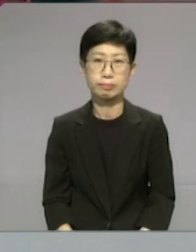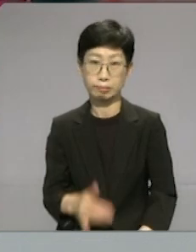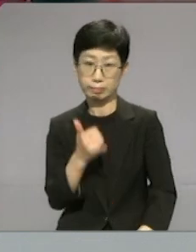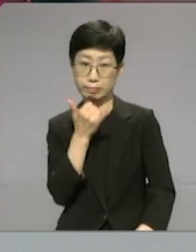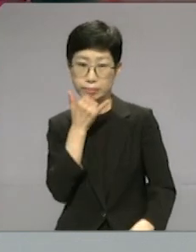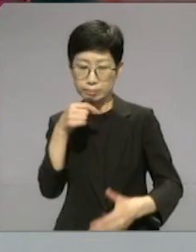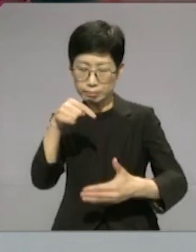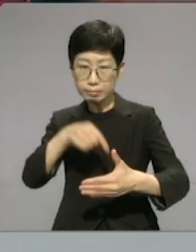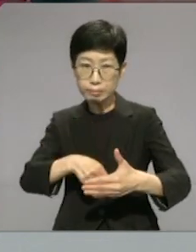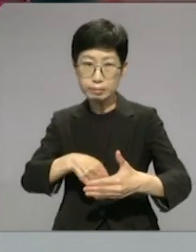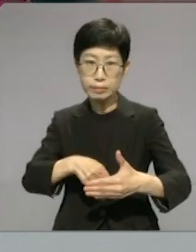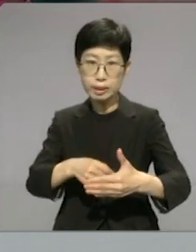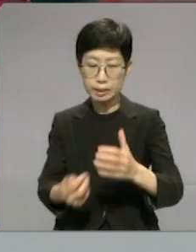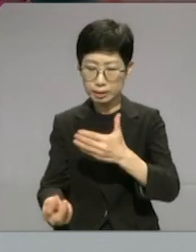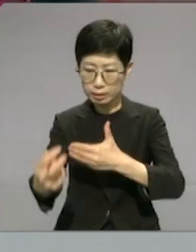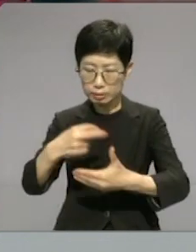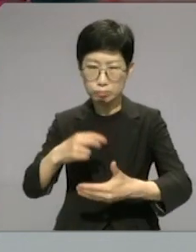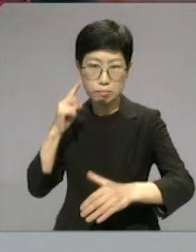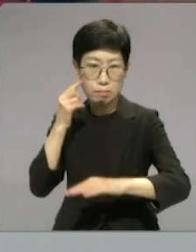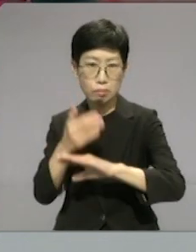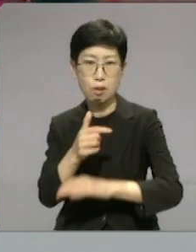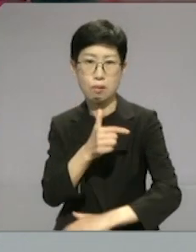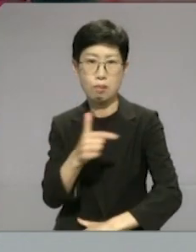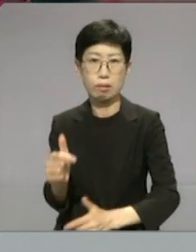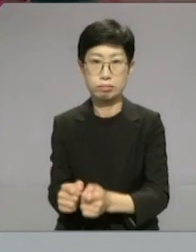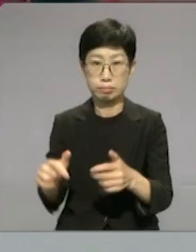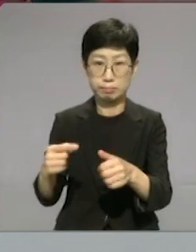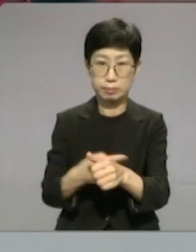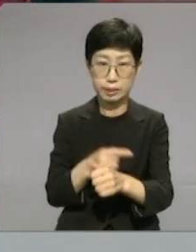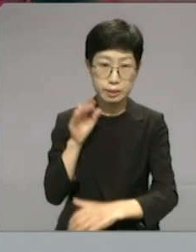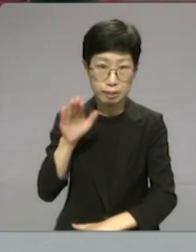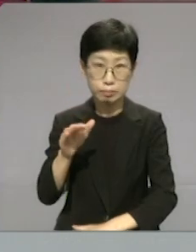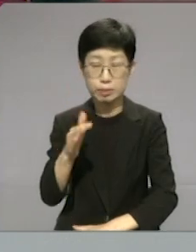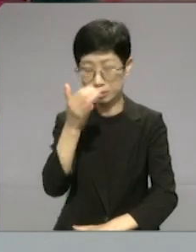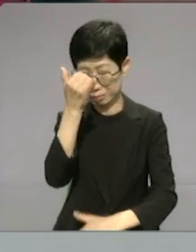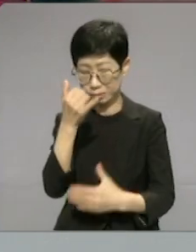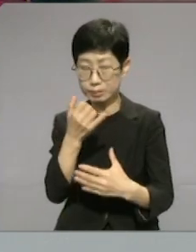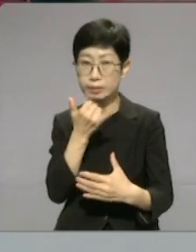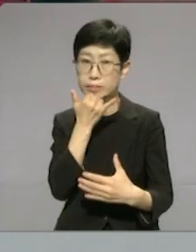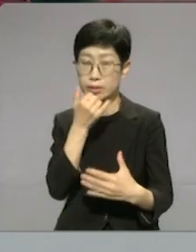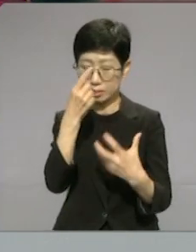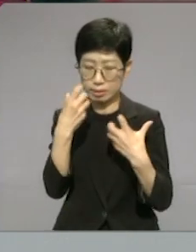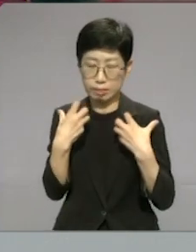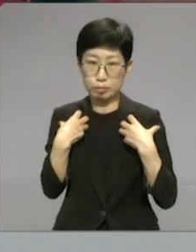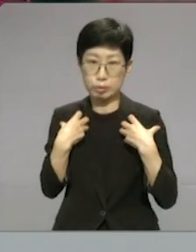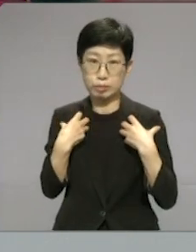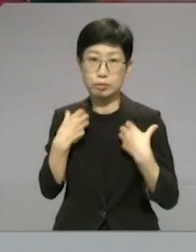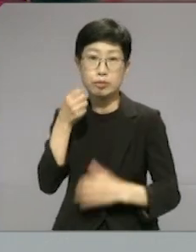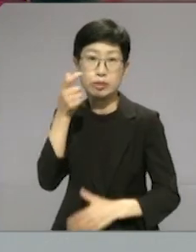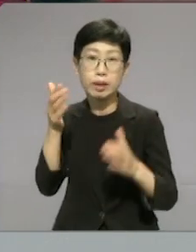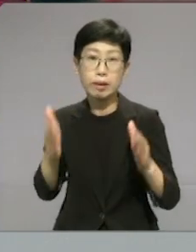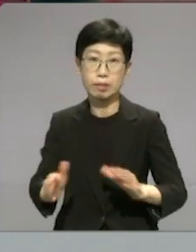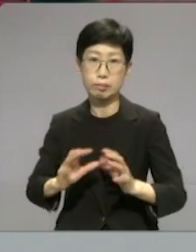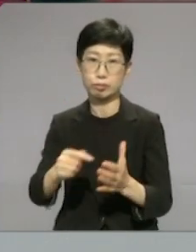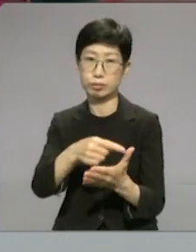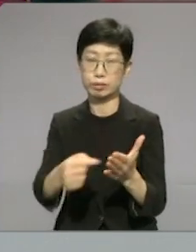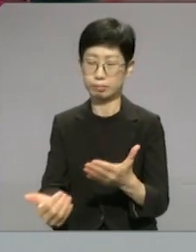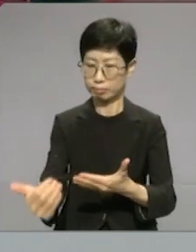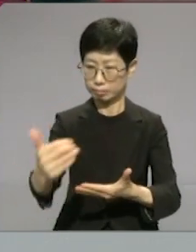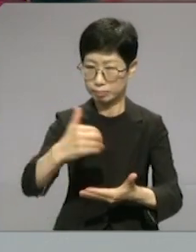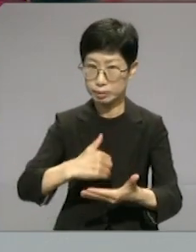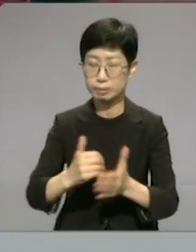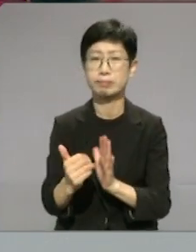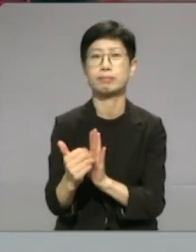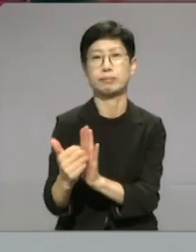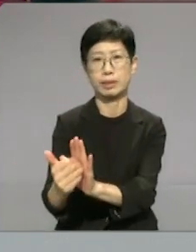독일 내 반이민 정서가 거세지면서 독일 정부가 앞으로 6개월간 모든 육로 국경을 통제하기로 했습니다. 이웃